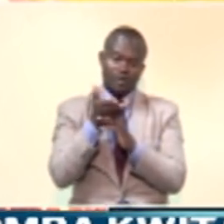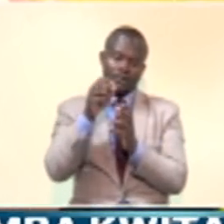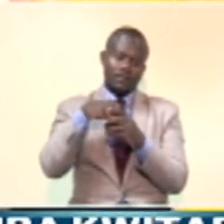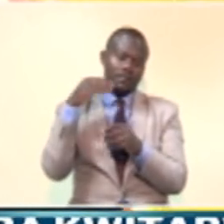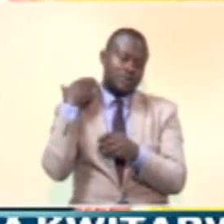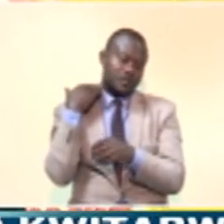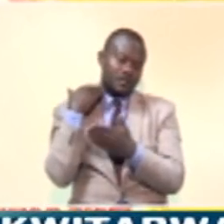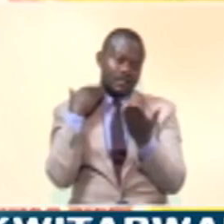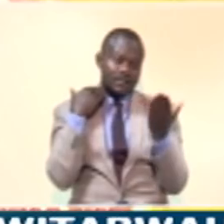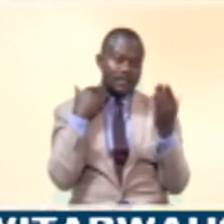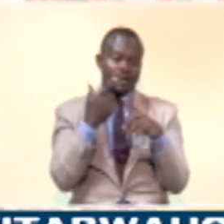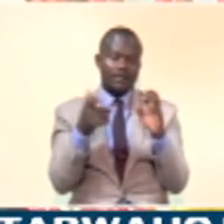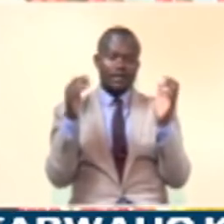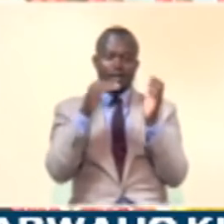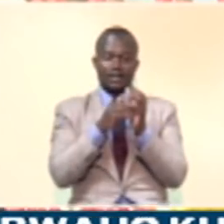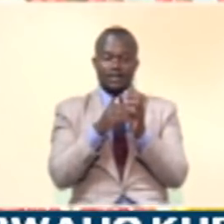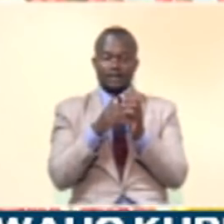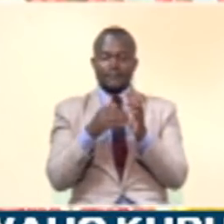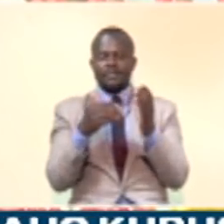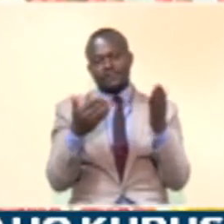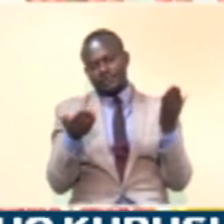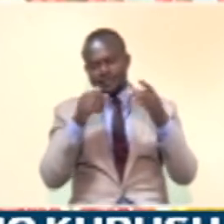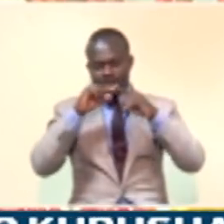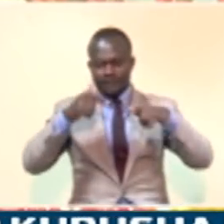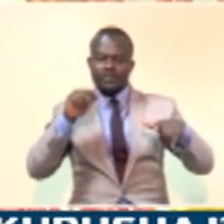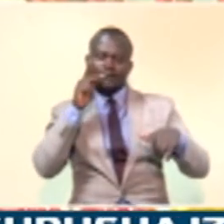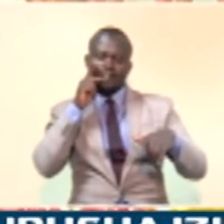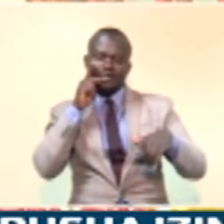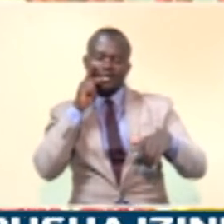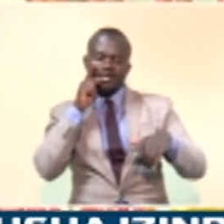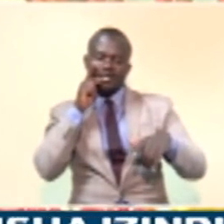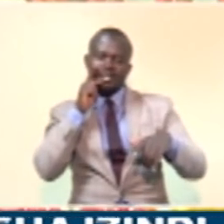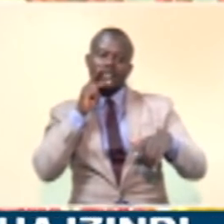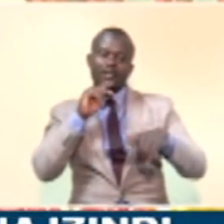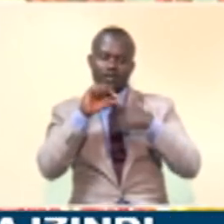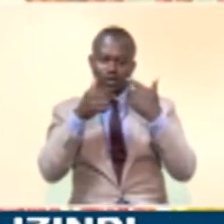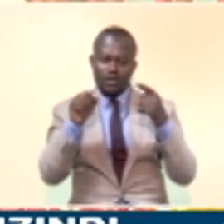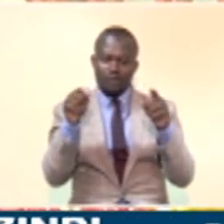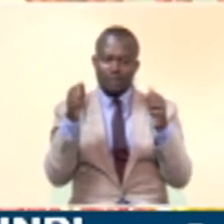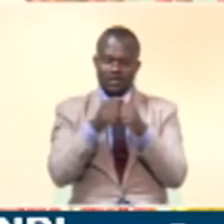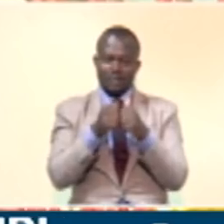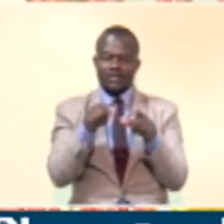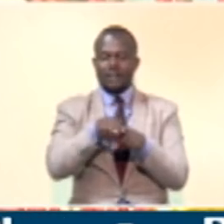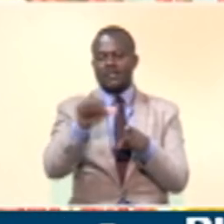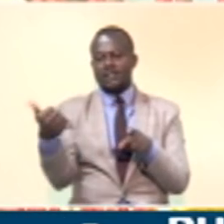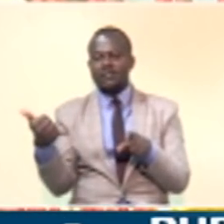Jenoside, ariko no ko ururimi rw'Ikinyarwanda ni ururimi rukomeye nk'izindi